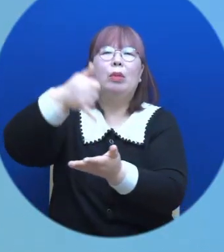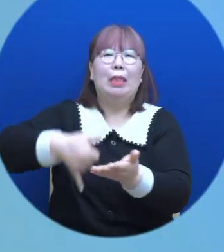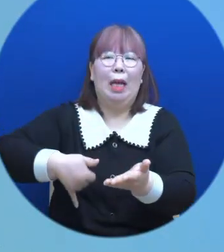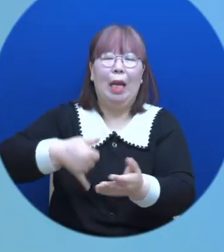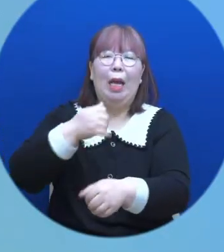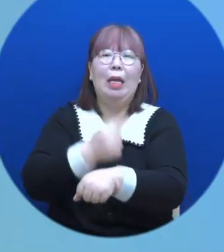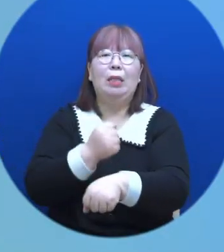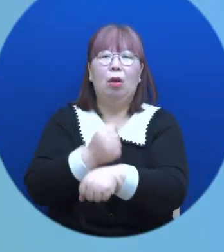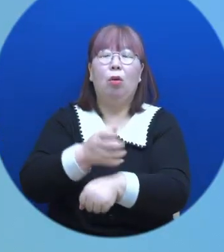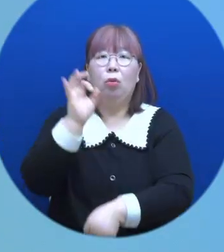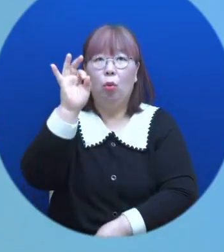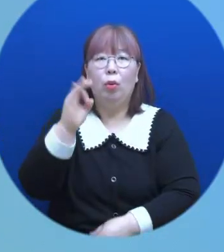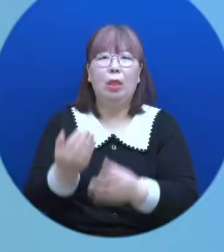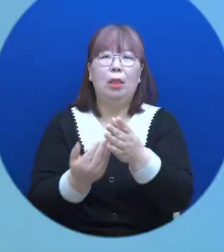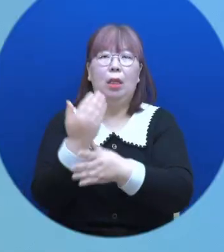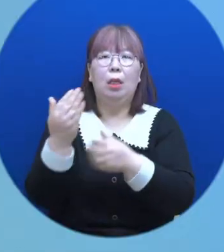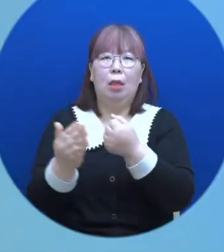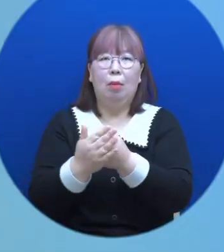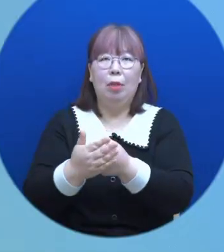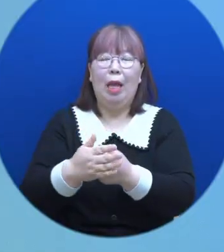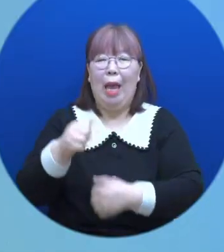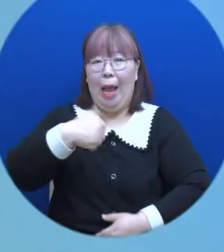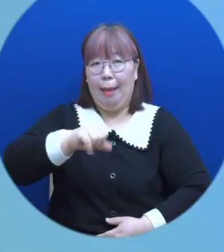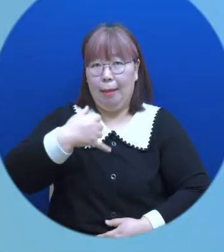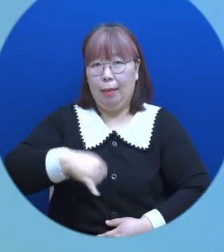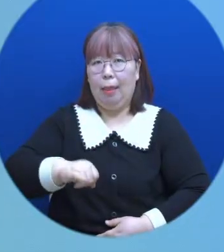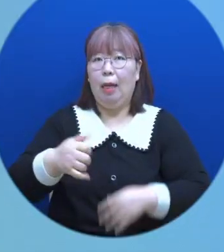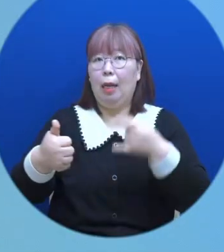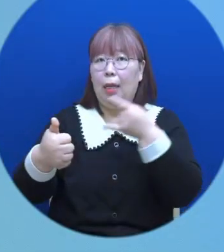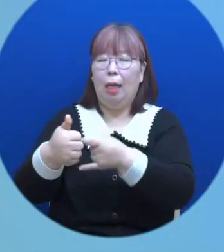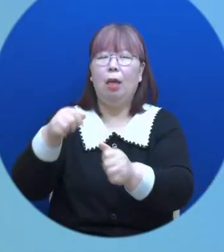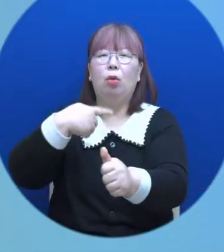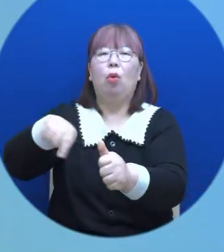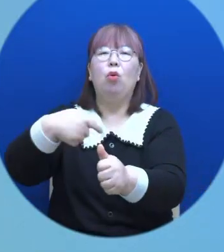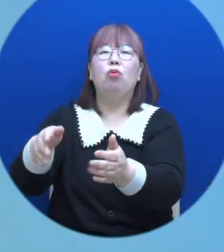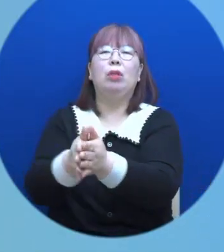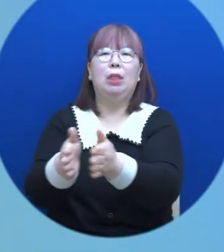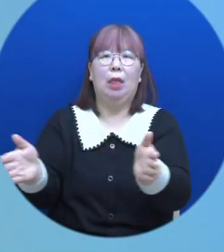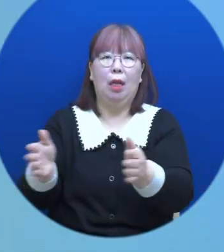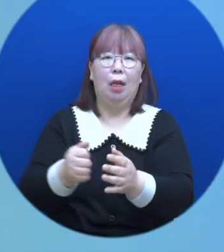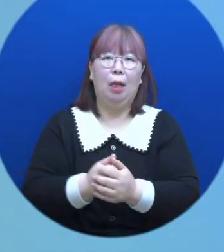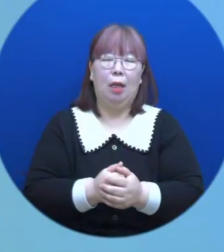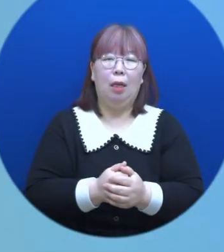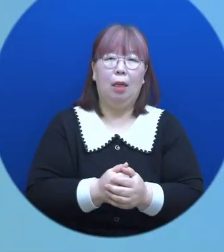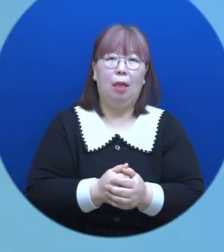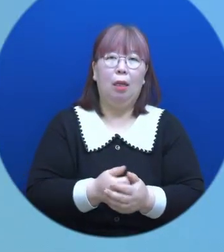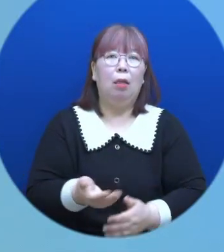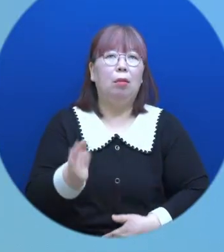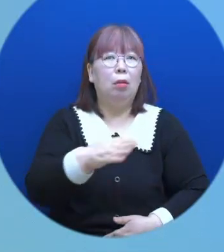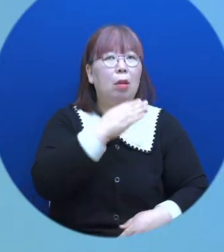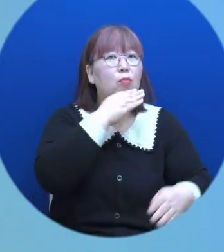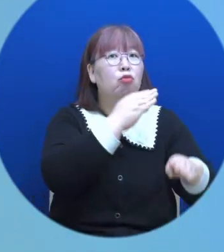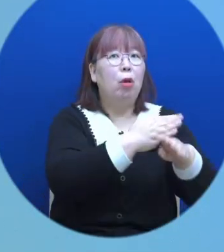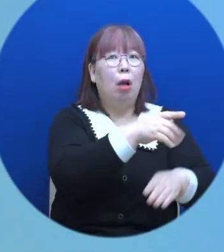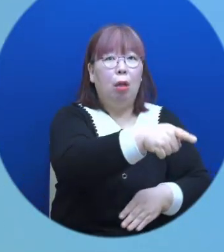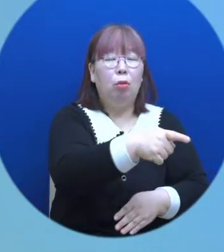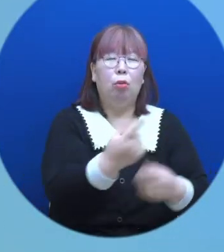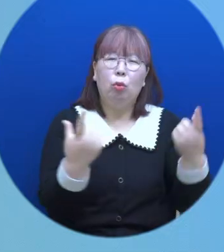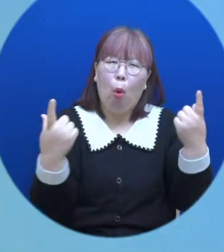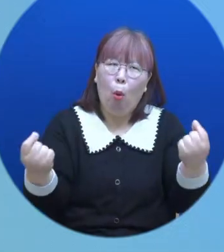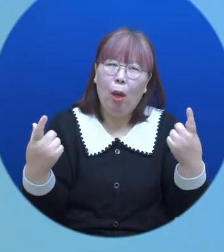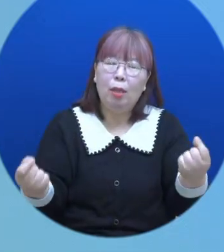생기니까 아이들에게 교육을 시키더라, 그 얘기죠. 그런데 어찌하여 북한도